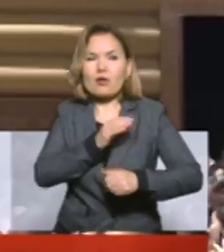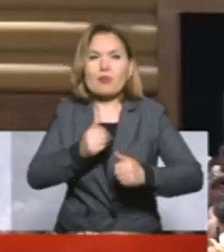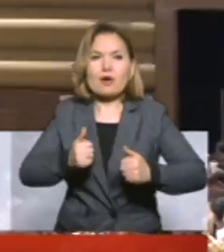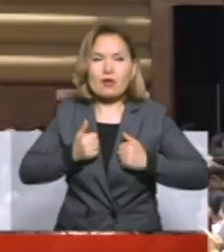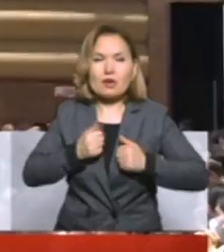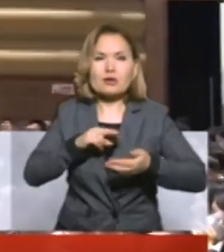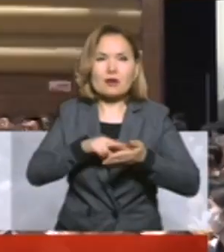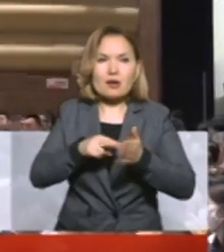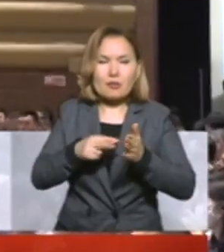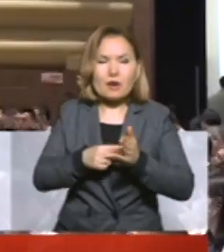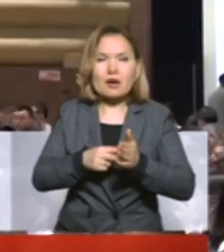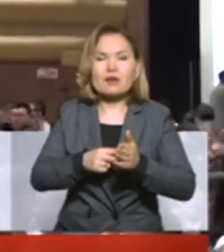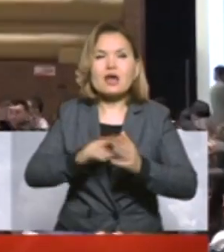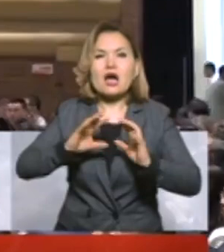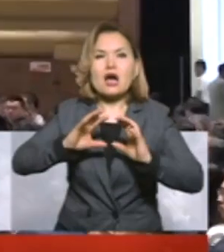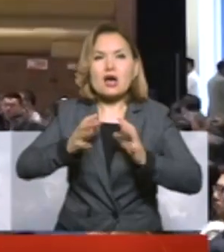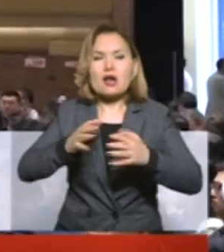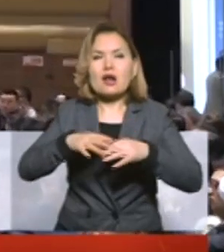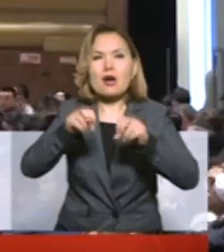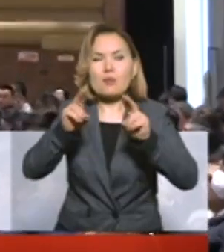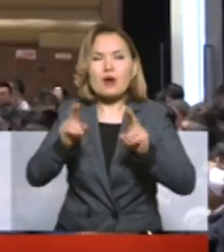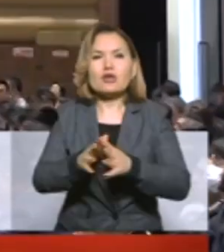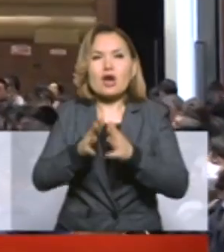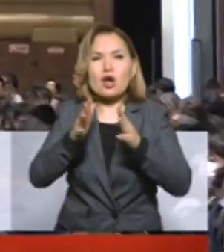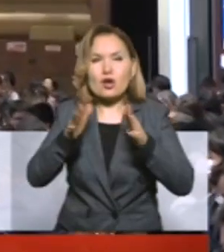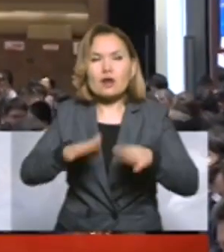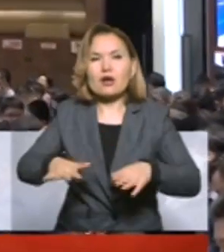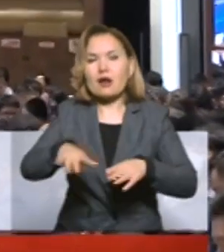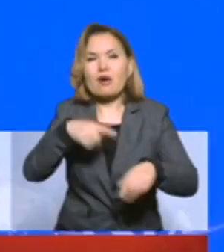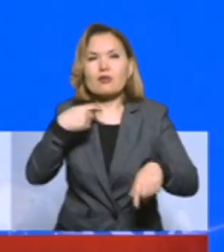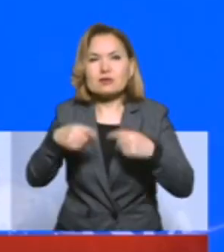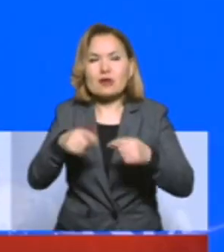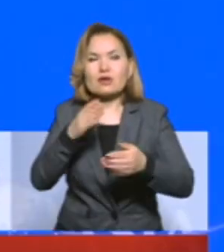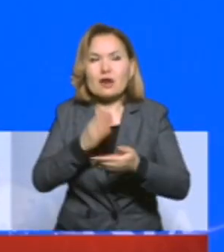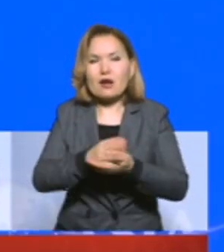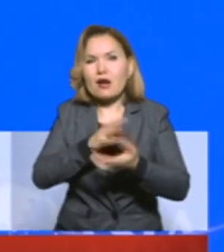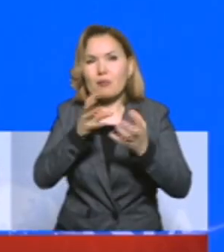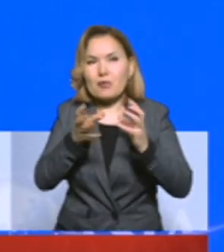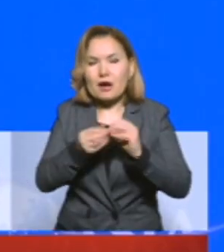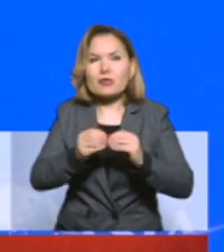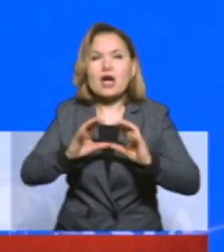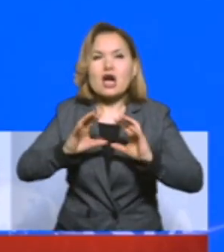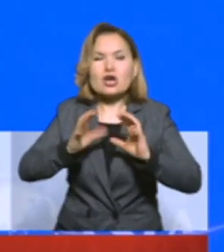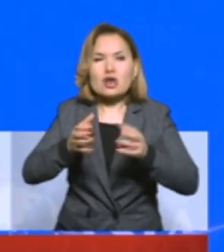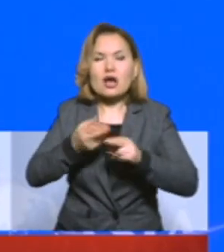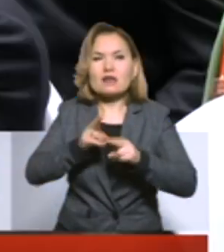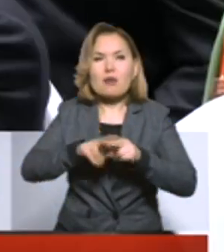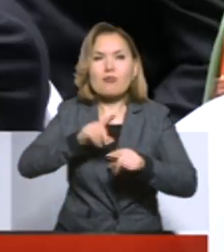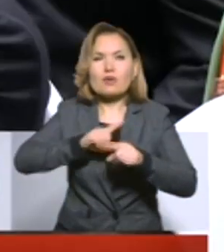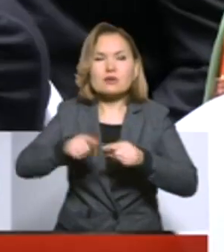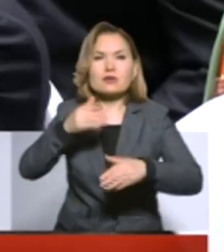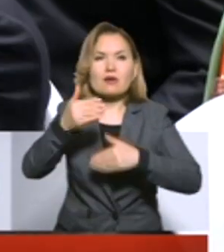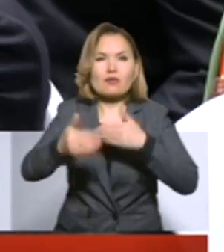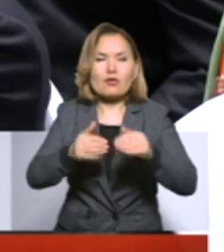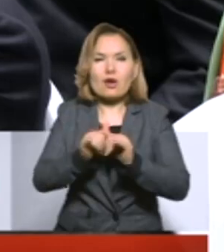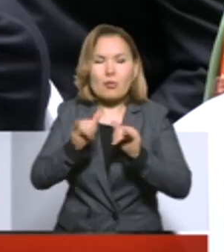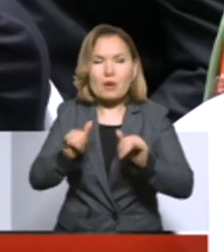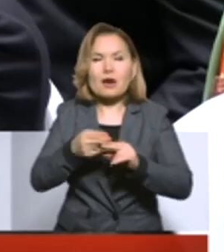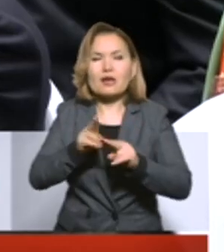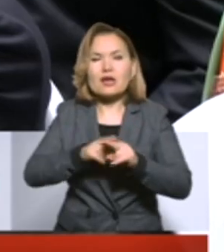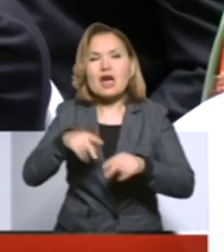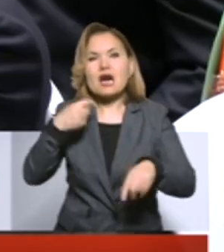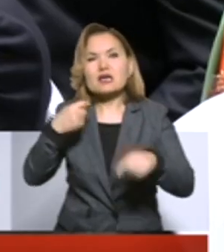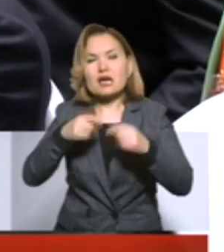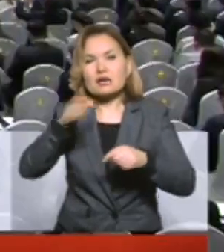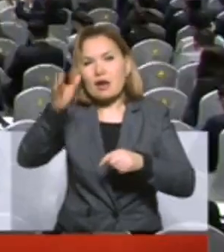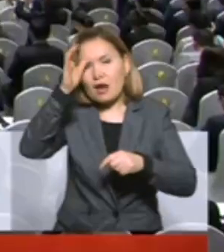ниетті. Сарапшылар жер жүзі үлкен ауылға айналып бара жатқанын айтады. Өйткені жаһандану жедел жүріп жатыр. Сауда-саттық,